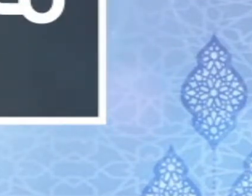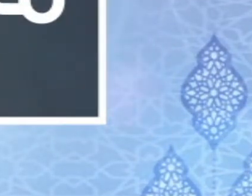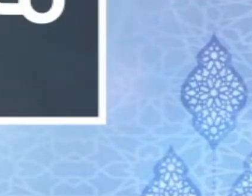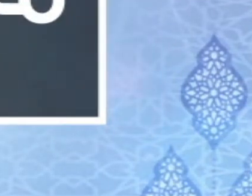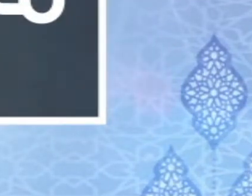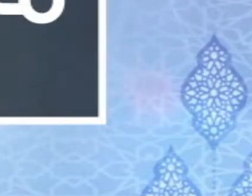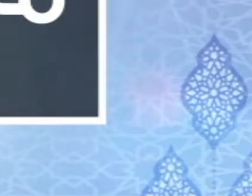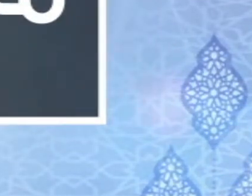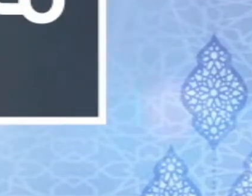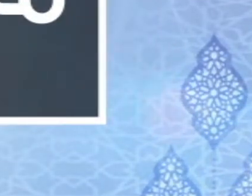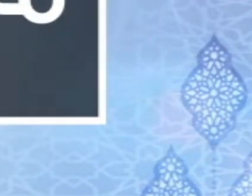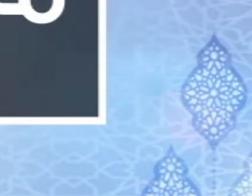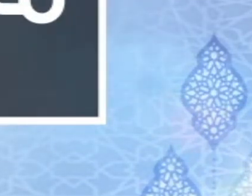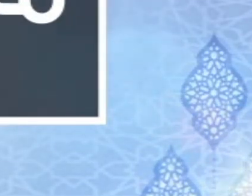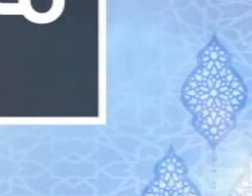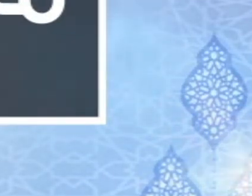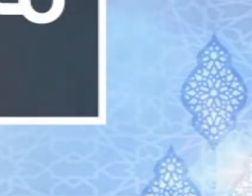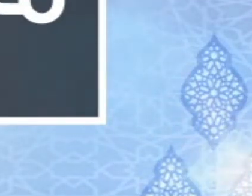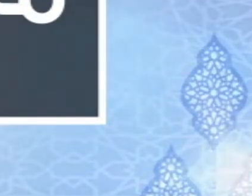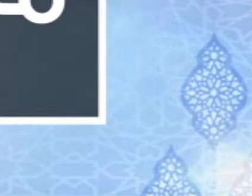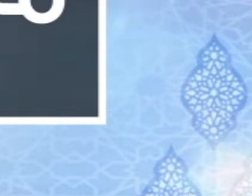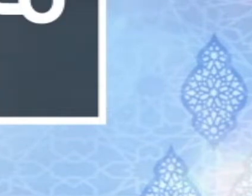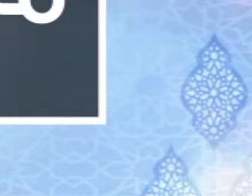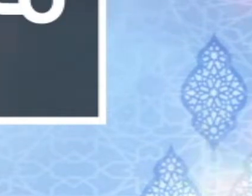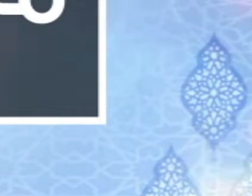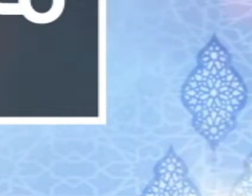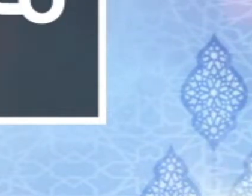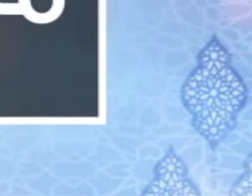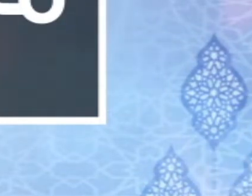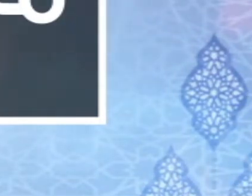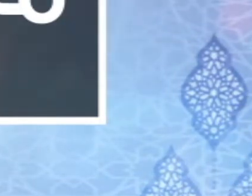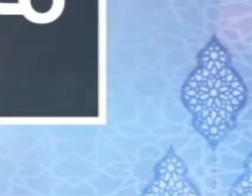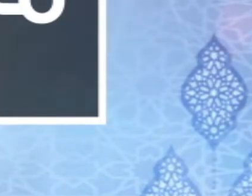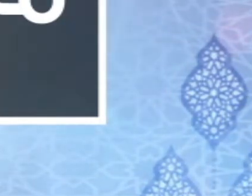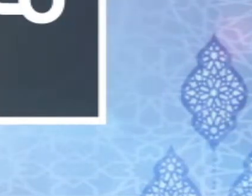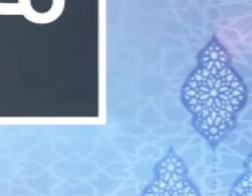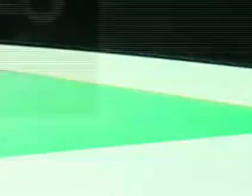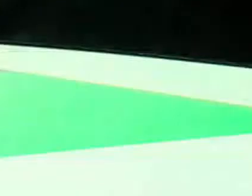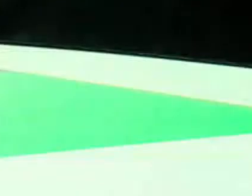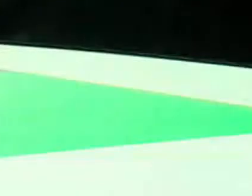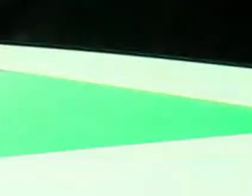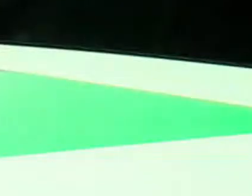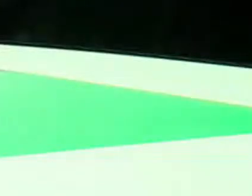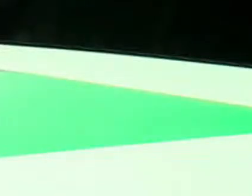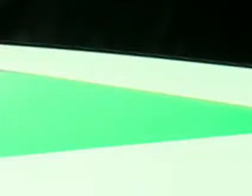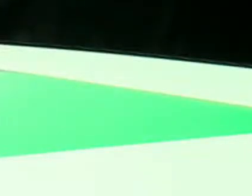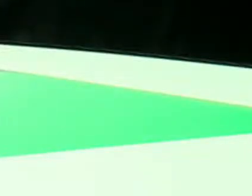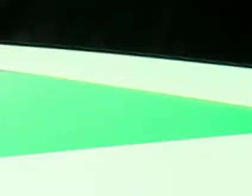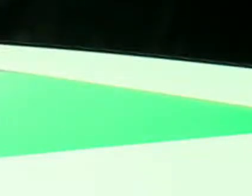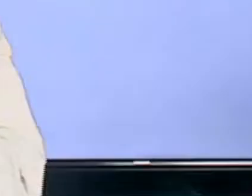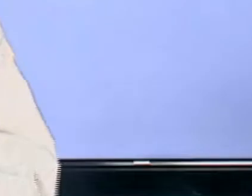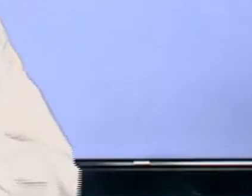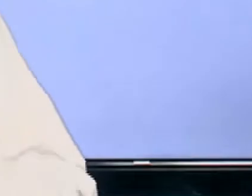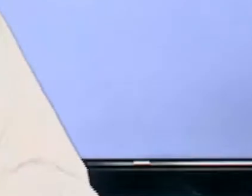كنوز تحيل مدارك الظلماء نورا.